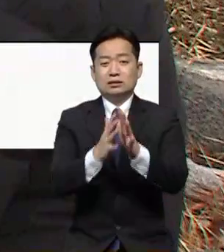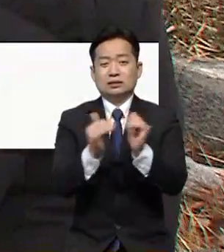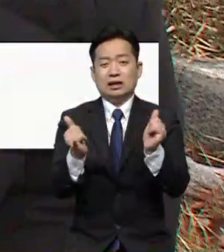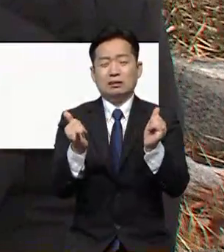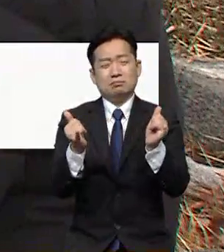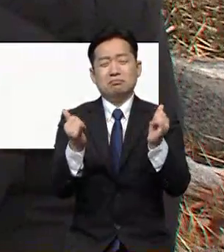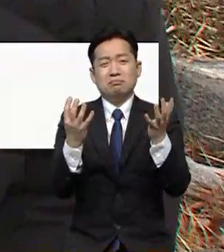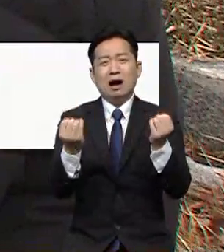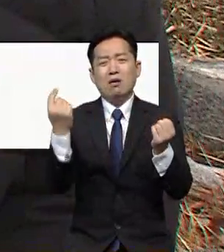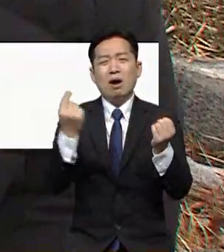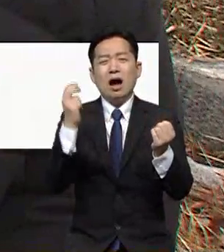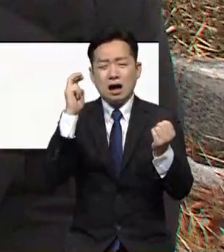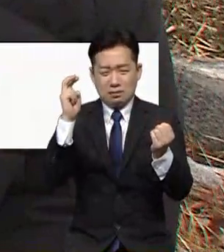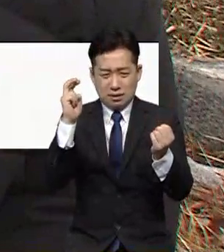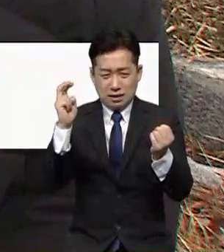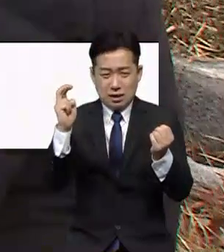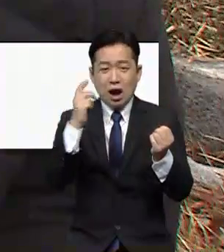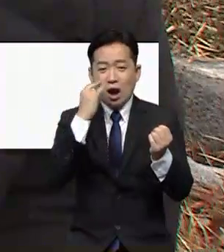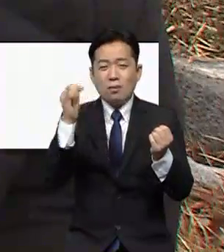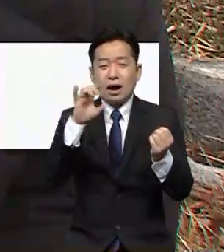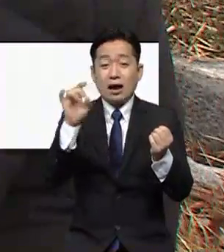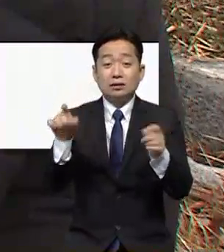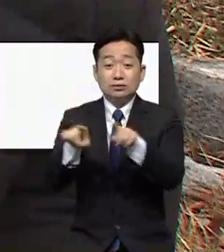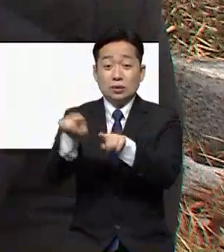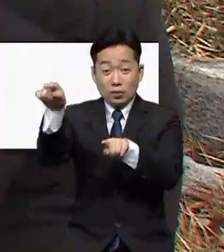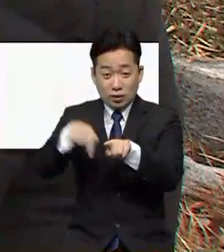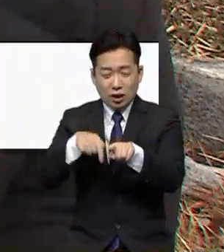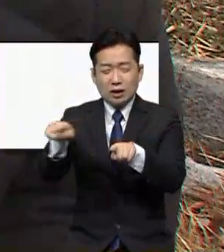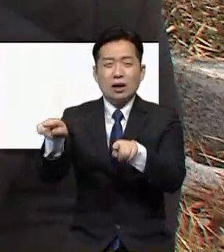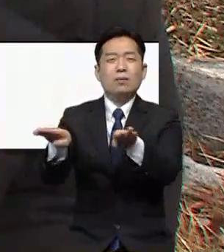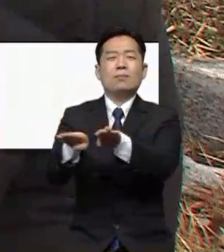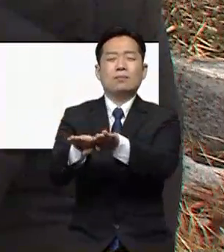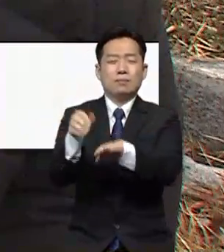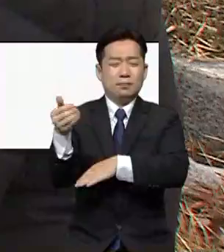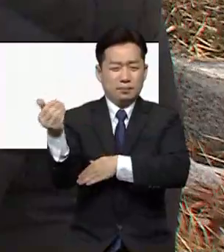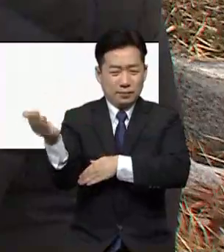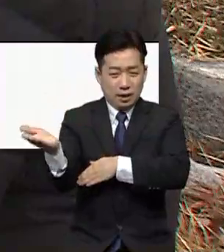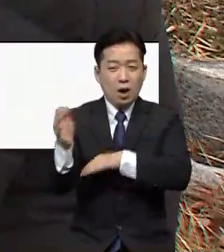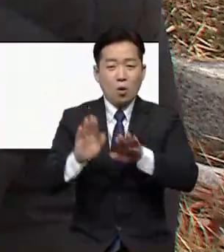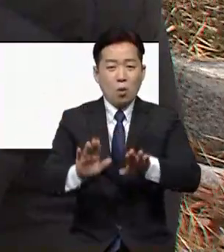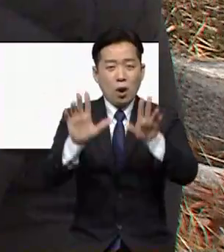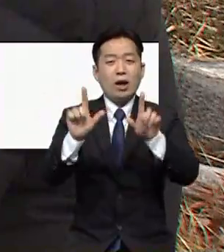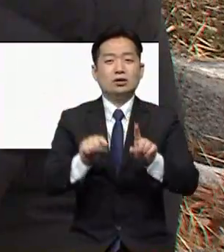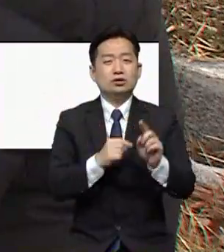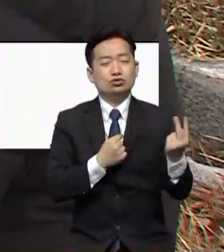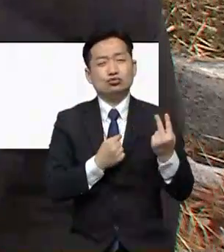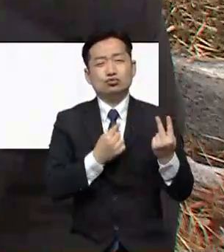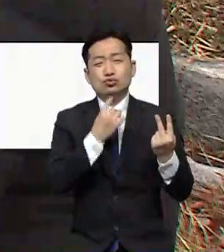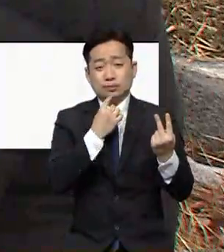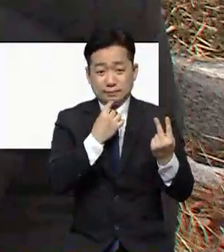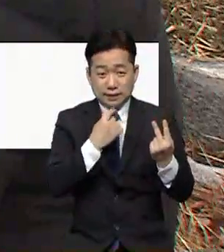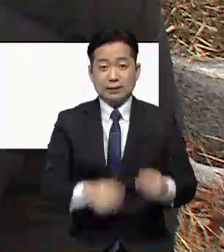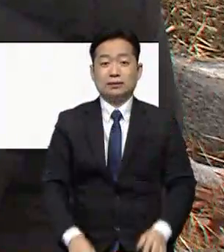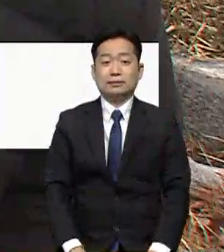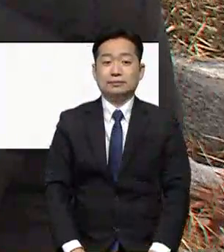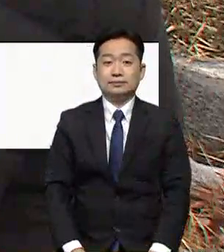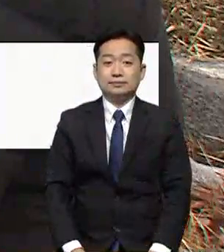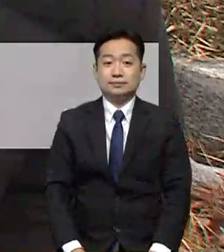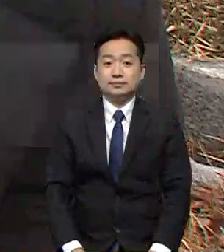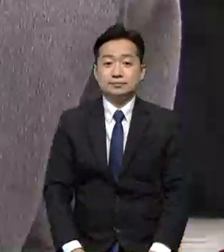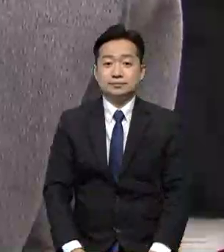많겠죠. 어머니하고 올 때도 있는데 어머니는 더 못 오시고 올해는